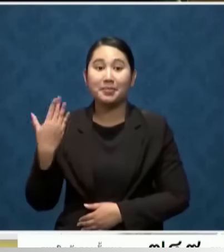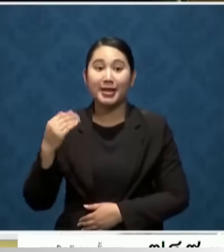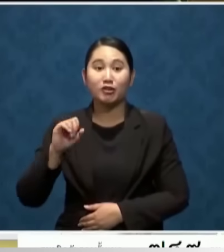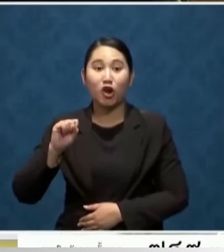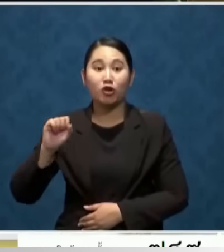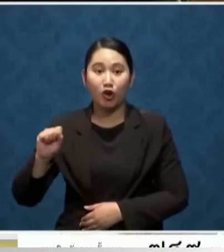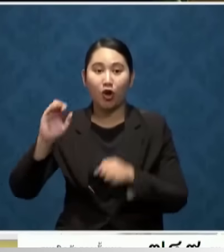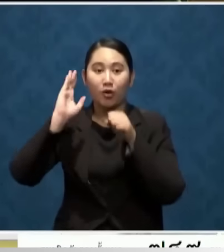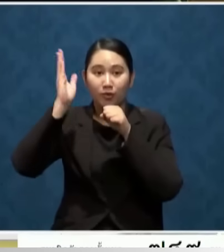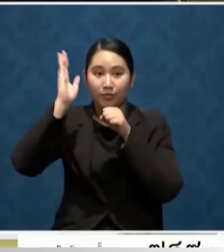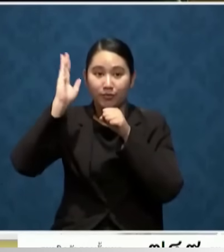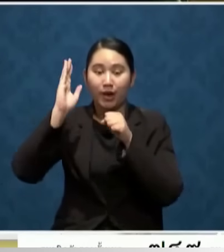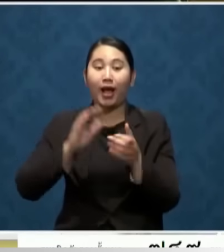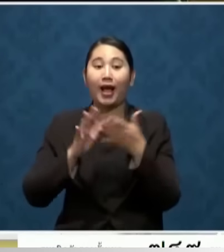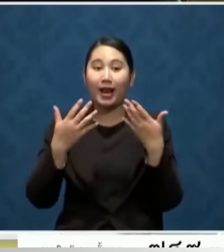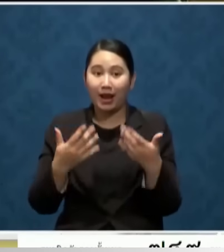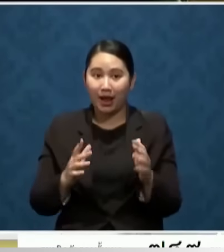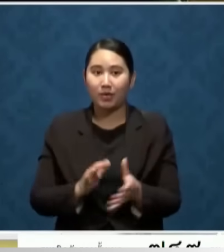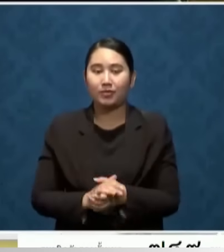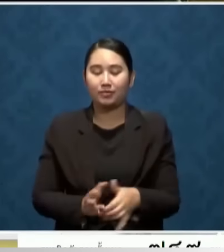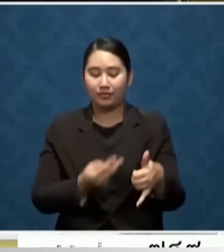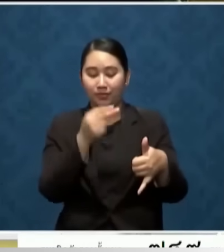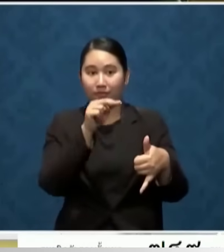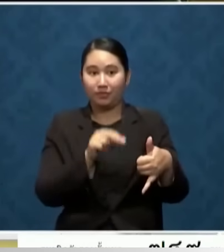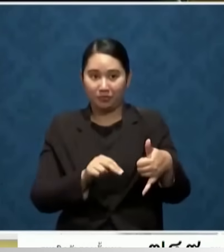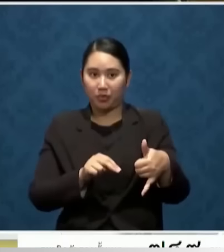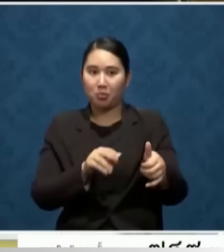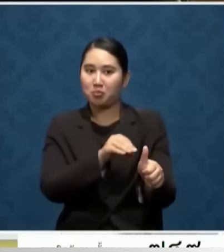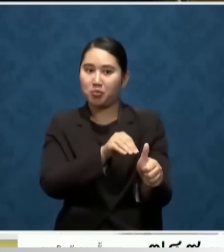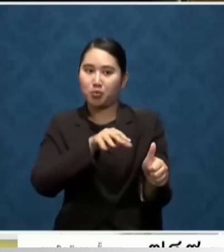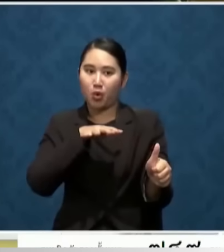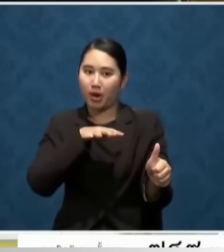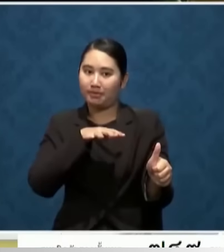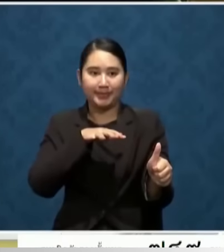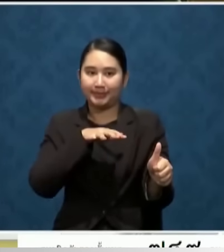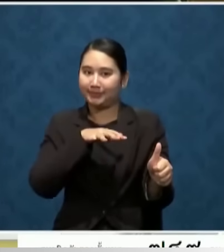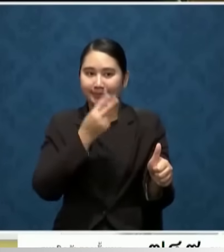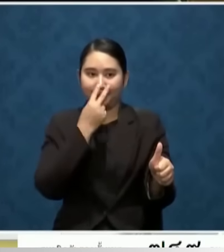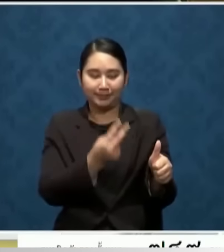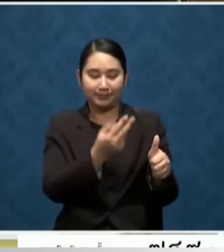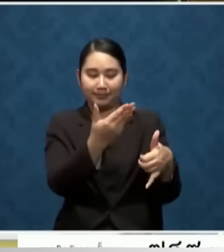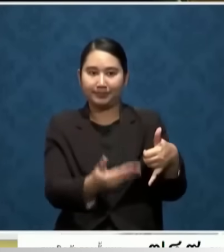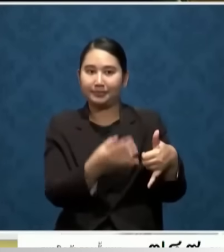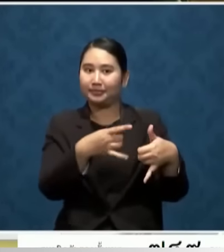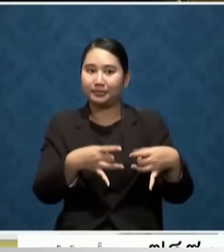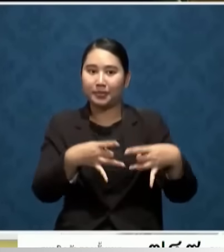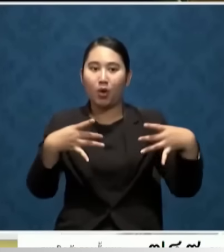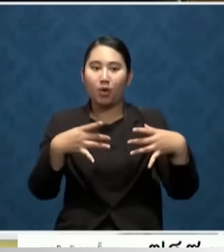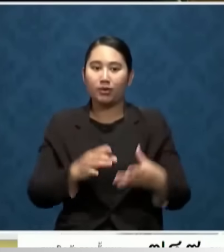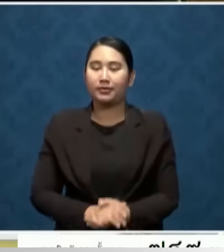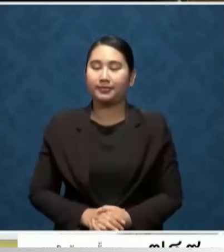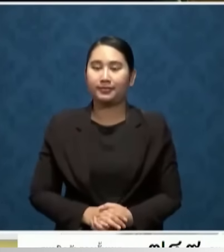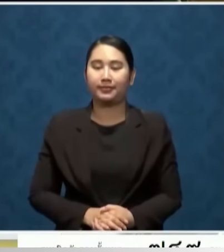ก็ดีไม่ว่าเรื่องความเหมาะสมที่จะเป็นผู้นำประเทศก็ดีไม่ว่าเรื่องการที่